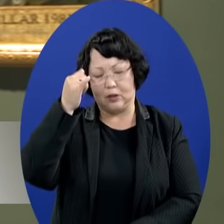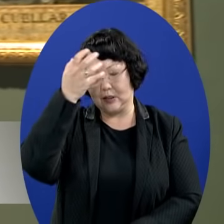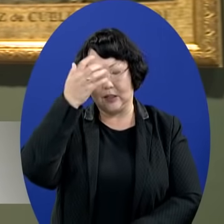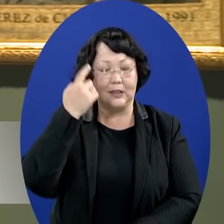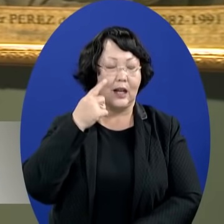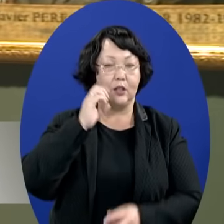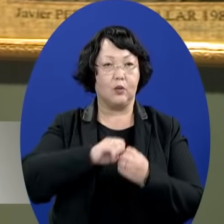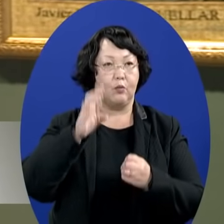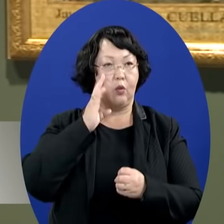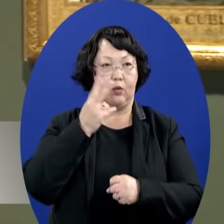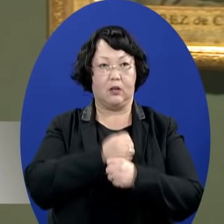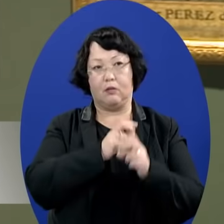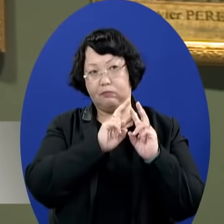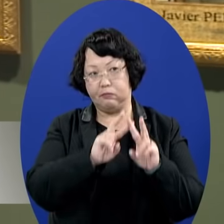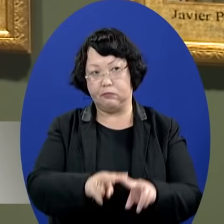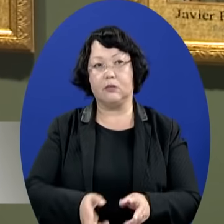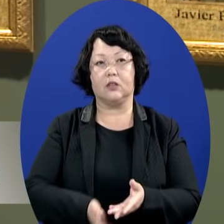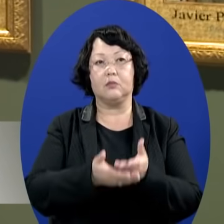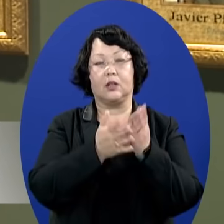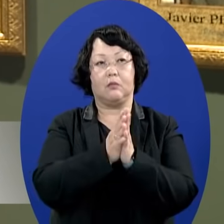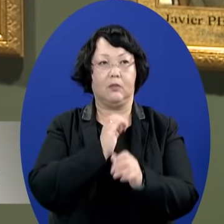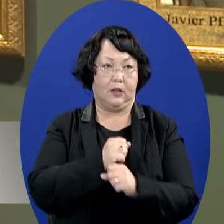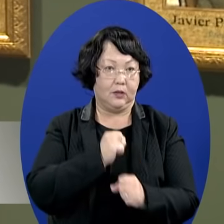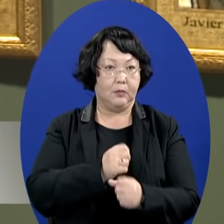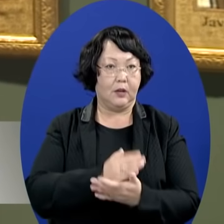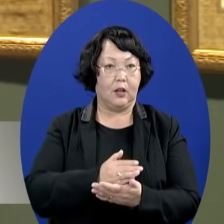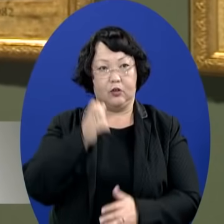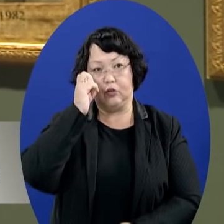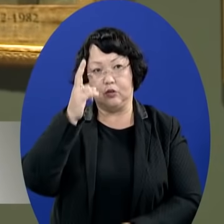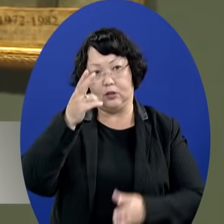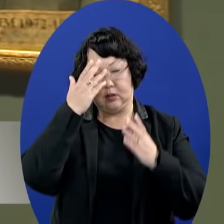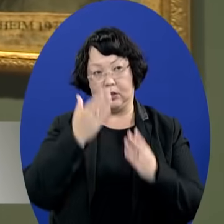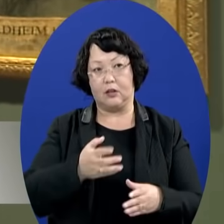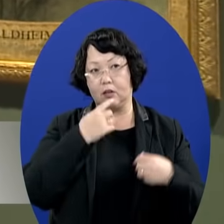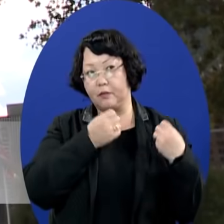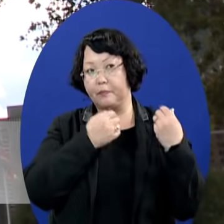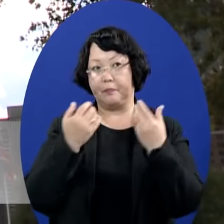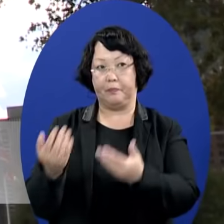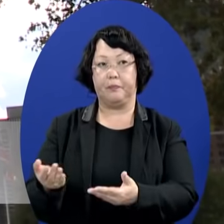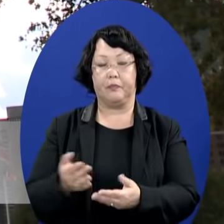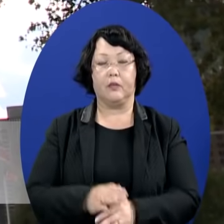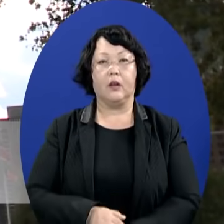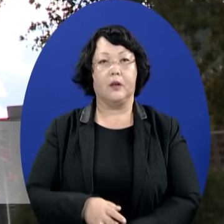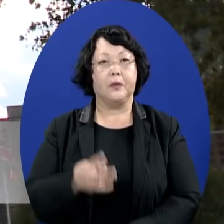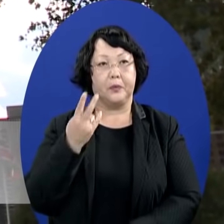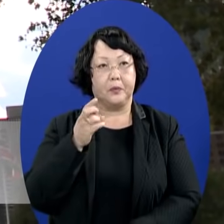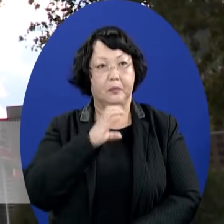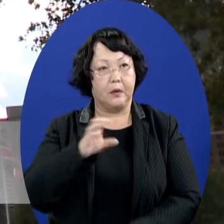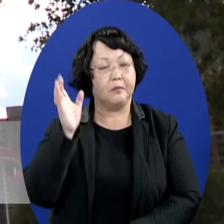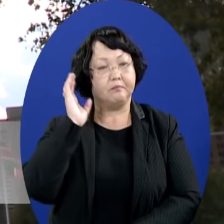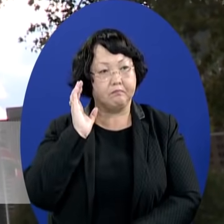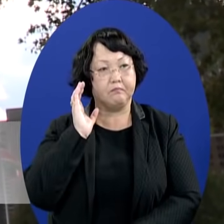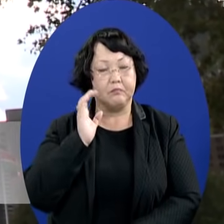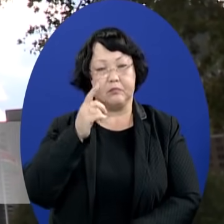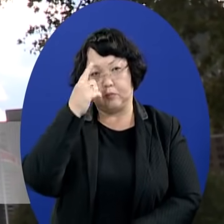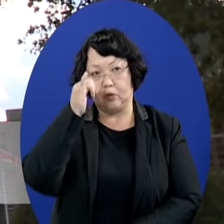ажиллагааг тууштай дэмжин хамтран ажиллаж байгаад ерөнхийлөгч хүрэлсүх талархал илэрхийллээ. Түүнчлэн Монгол улсын ерөнхийлөгч